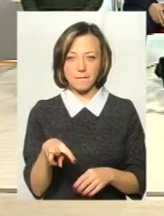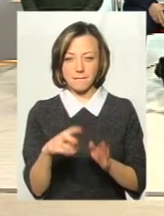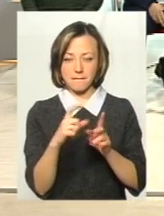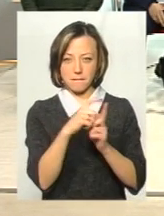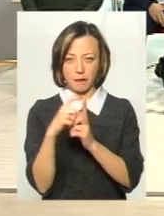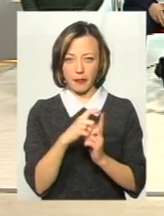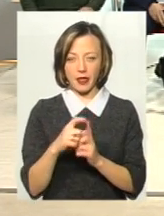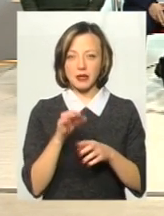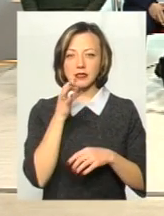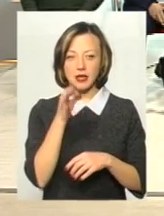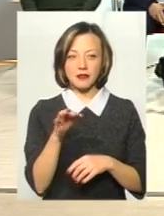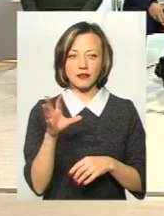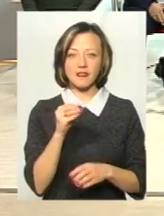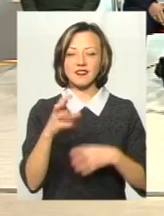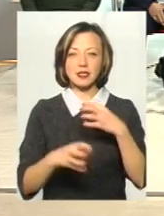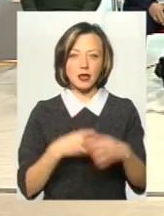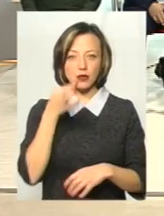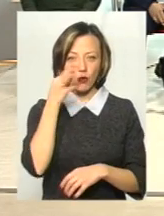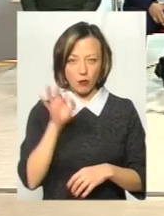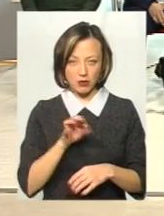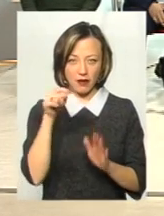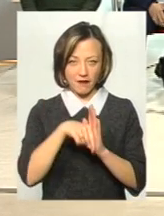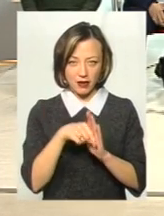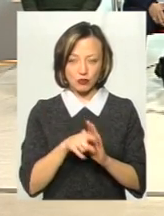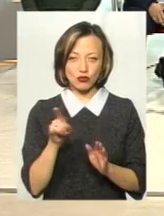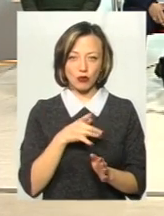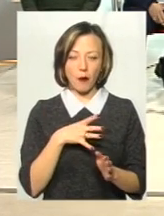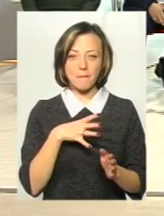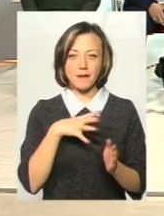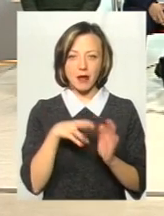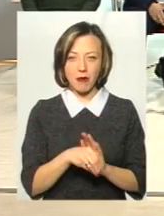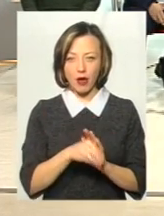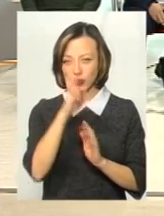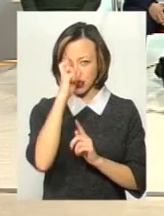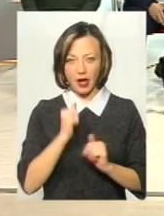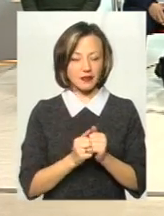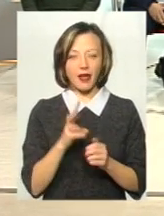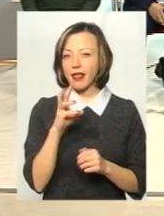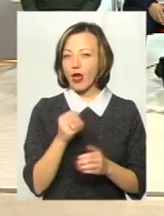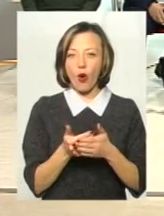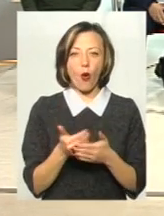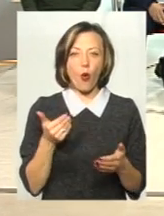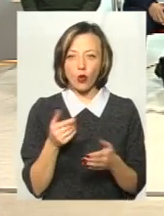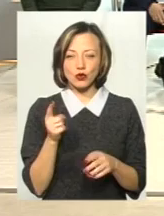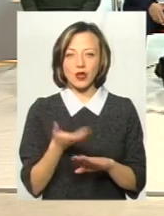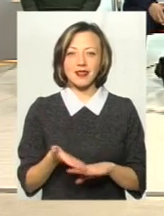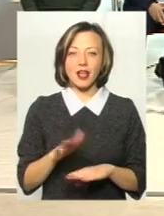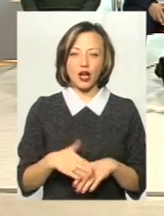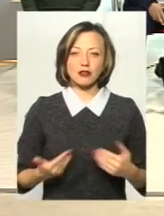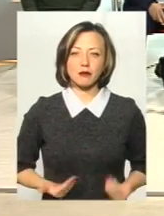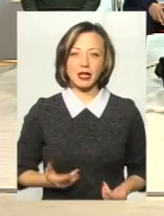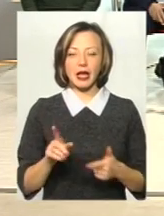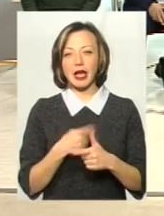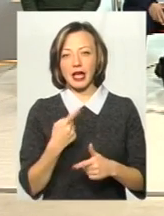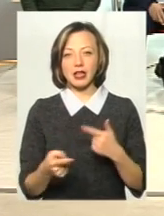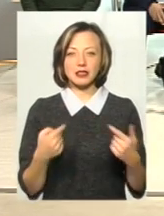сказано так, вселенський опит говорит, что погибают царства не от того, что тяжек быт или